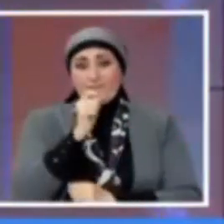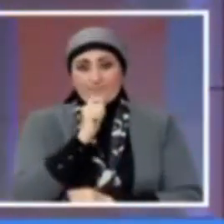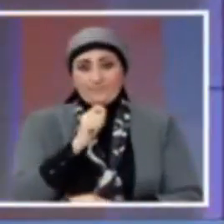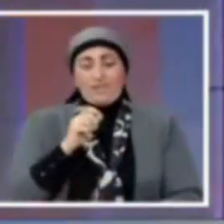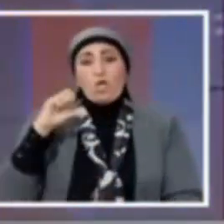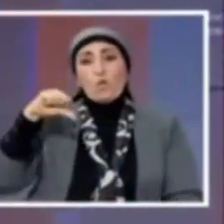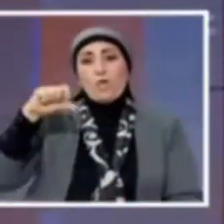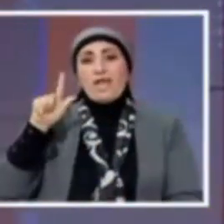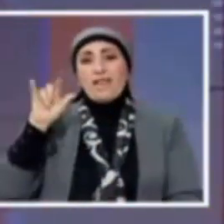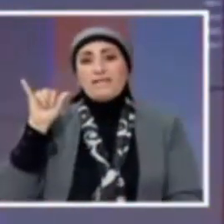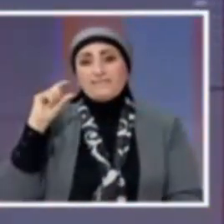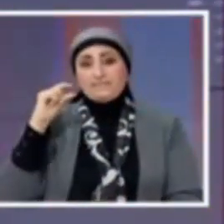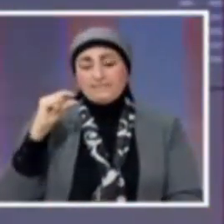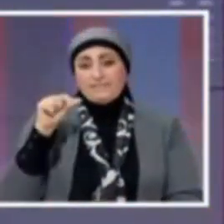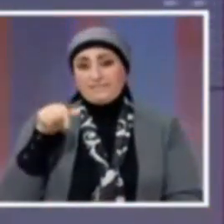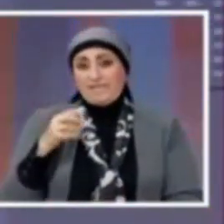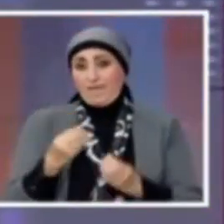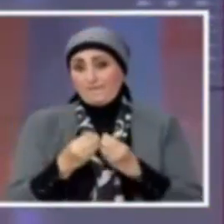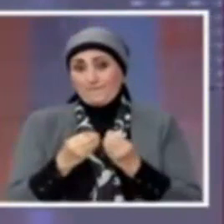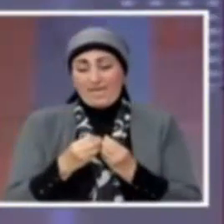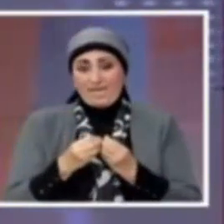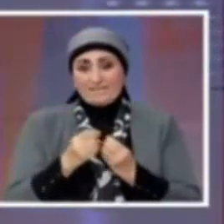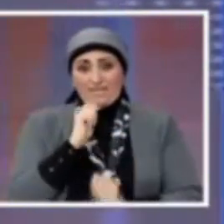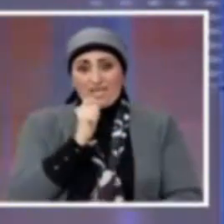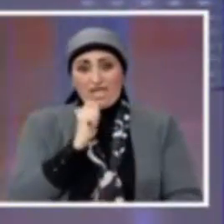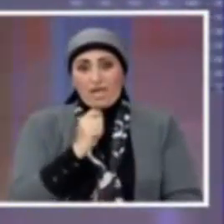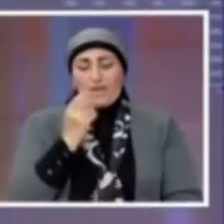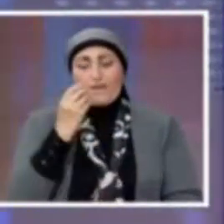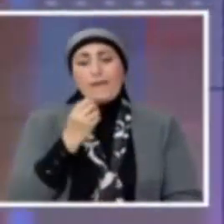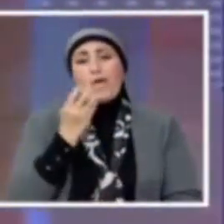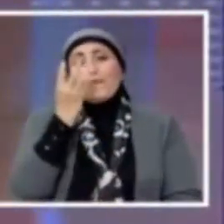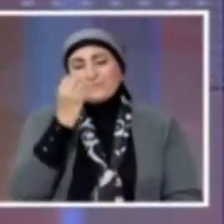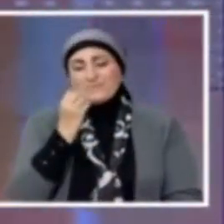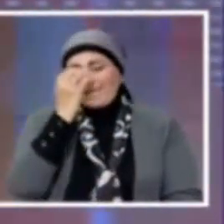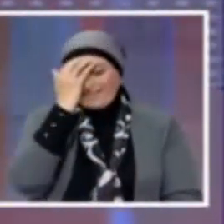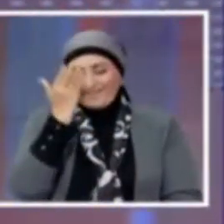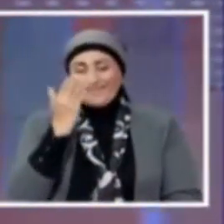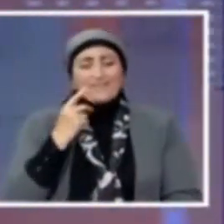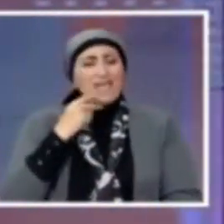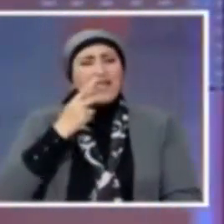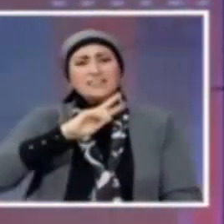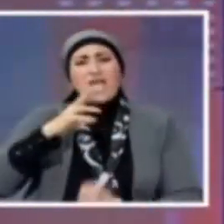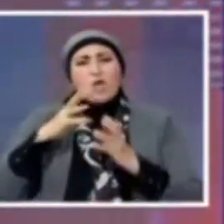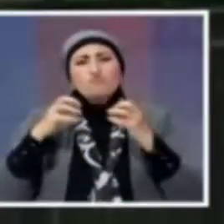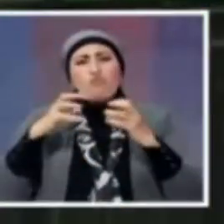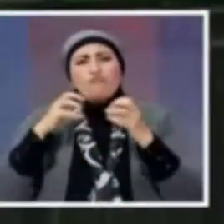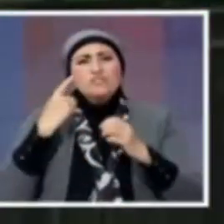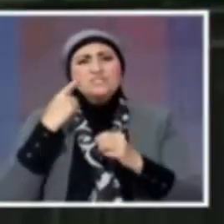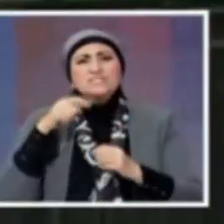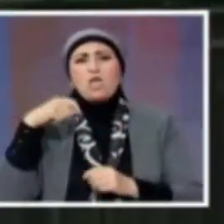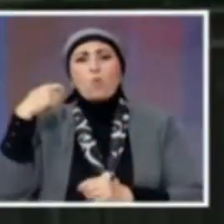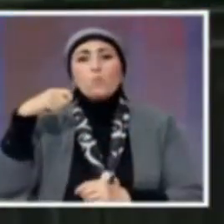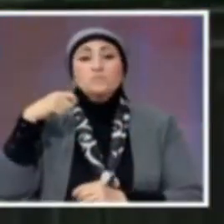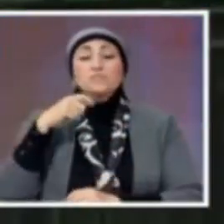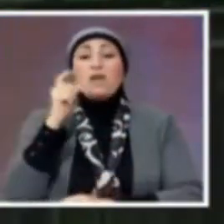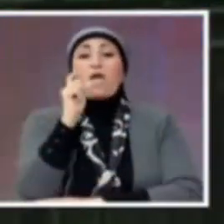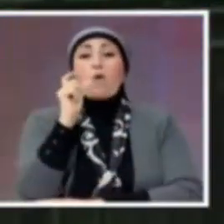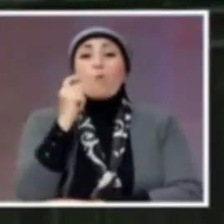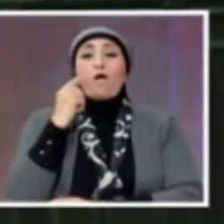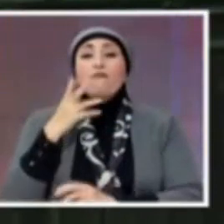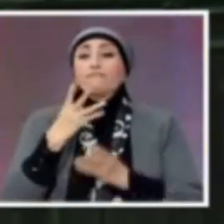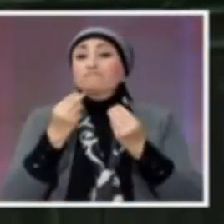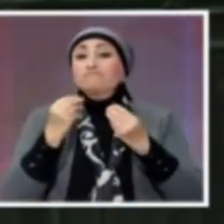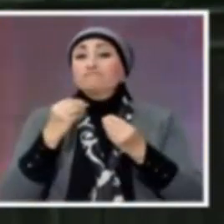أخبار مصر وليد هيكل. وليد، بعد مساء الخير، ما هي تفاصيل إطلاق وزارة الأوقاف